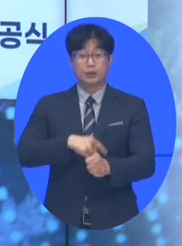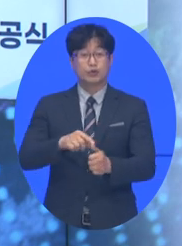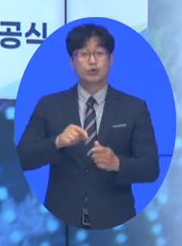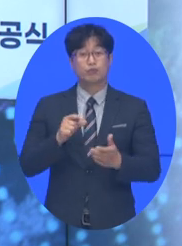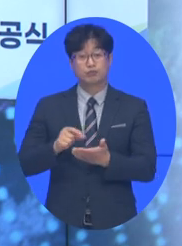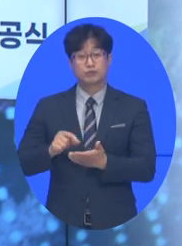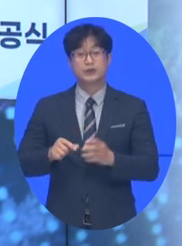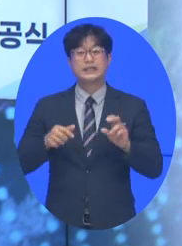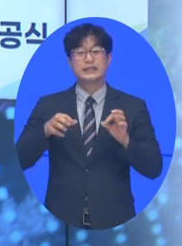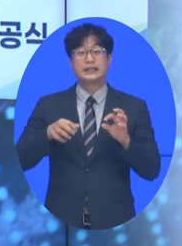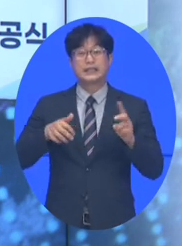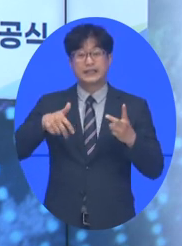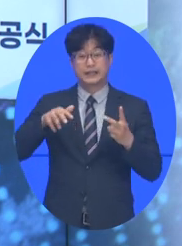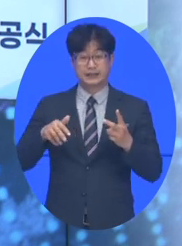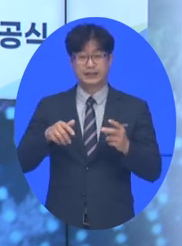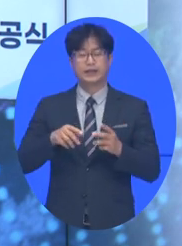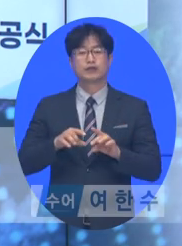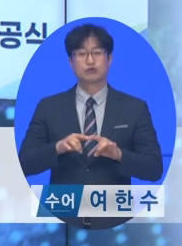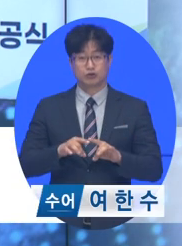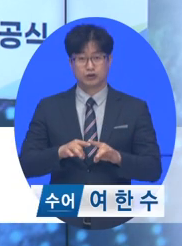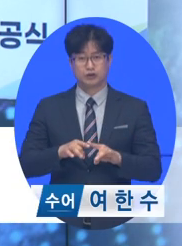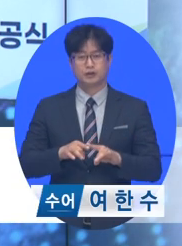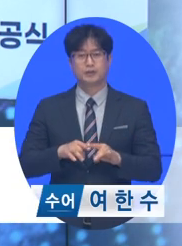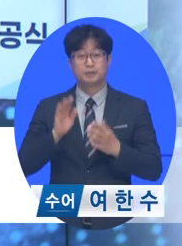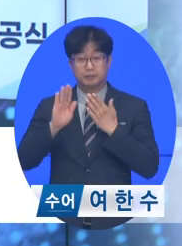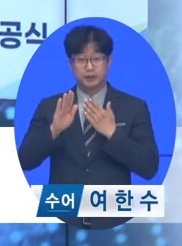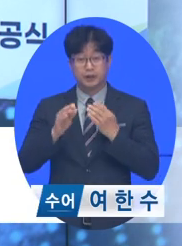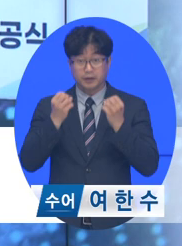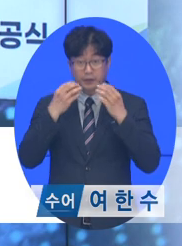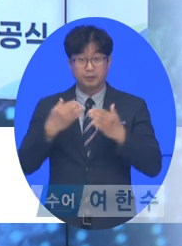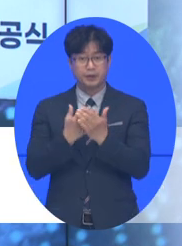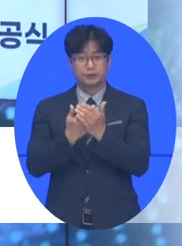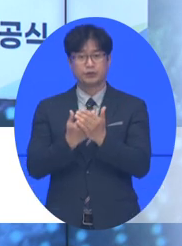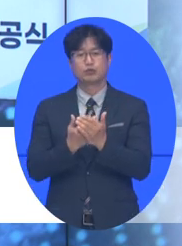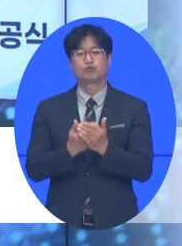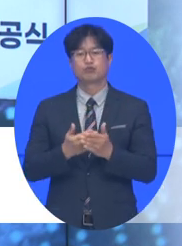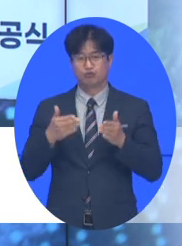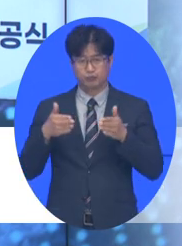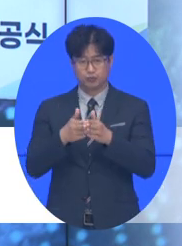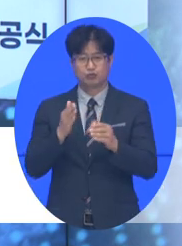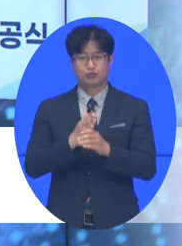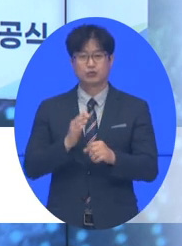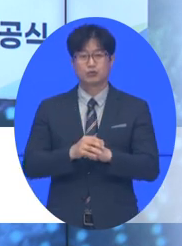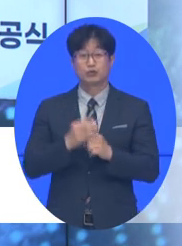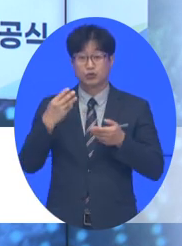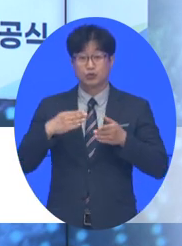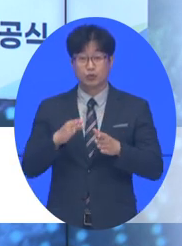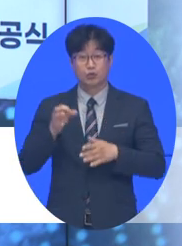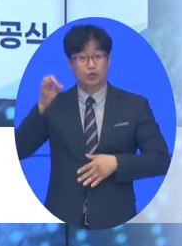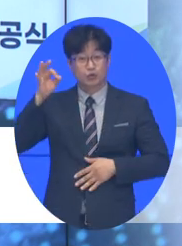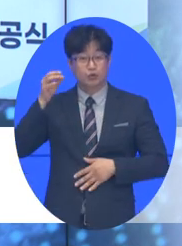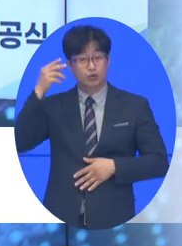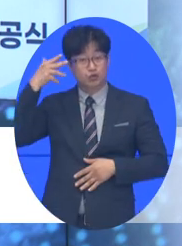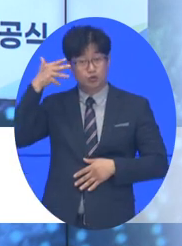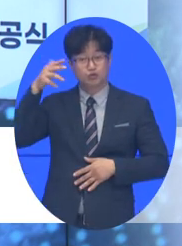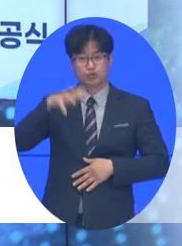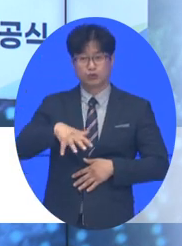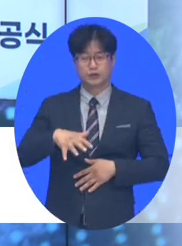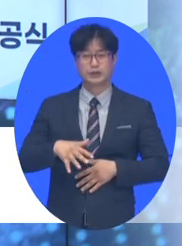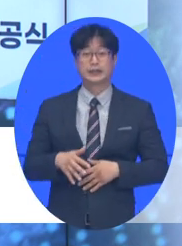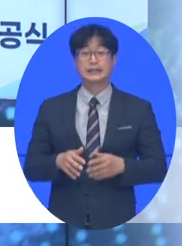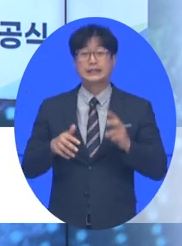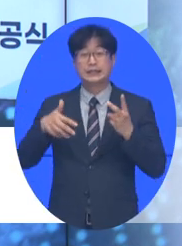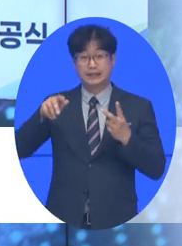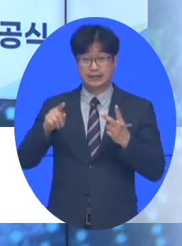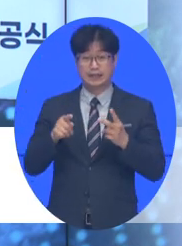친환경 부품인 2차전지가 미래 신성장 동력으로 주목받고 있는데요. 경기도의 대표 규제 중첩 지역으로 할 수 있는 여주시에